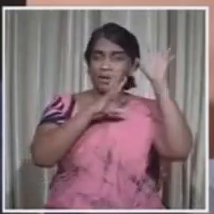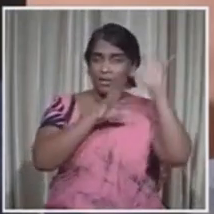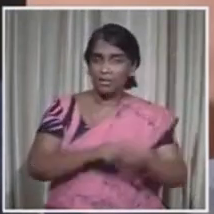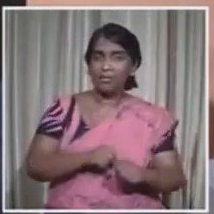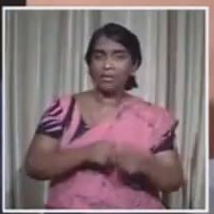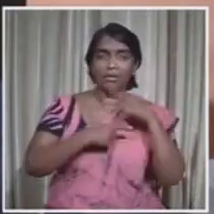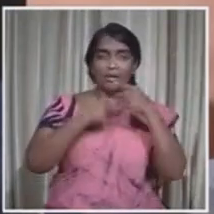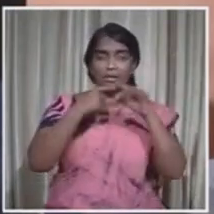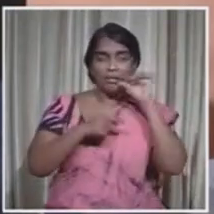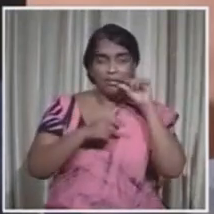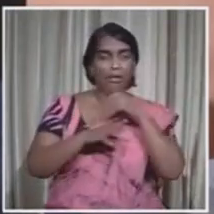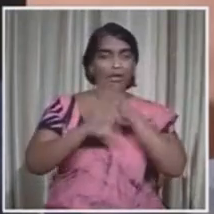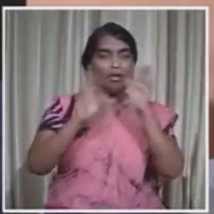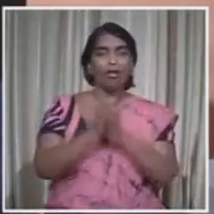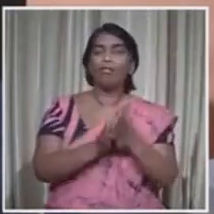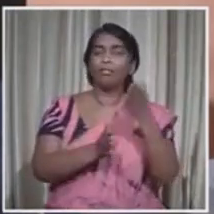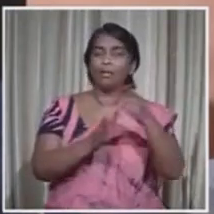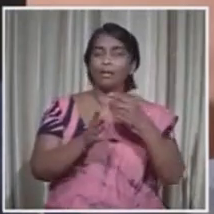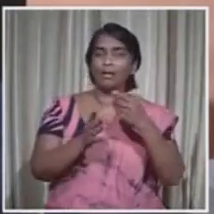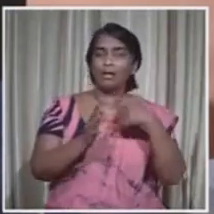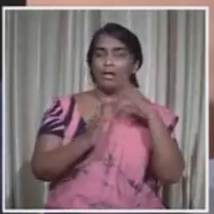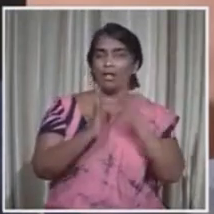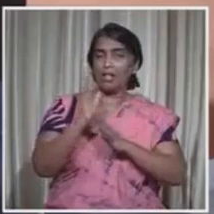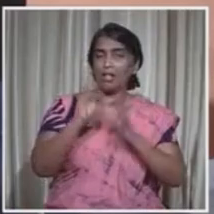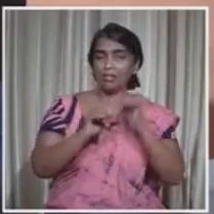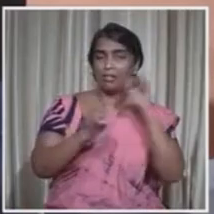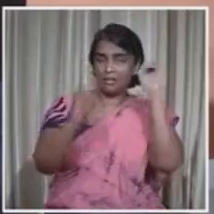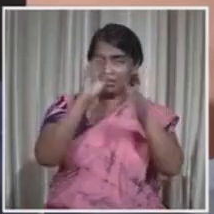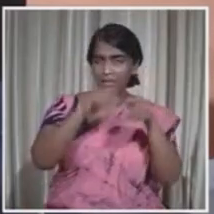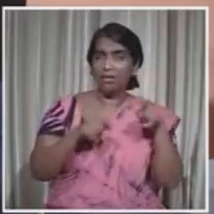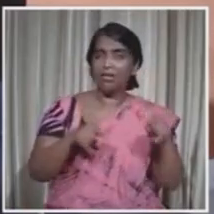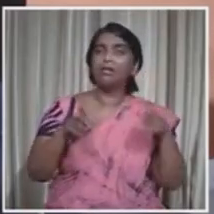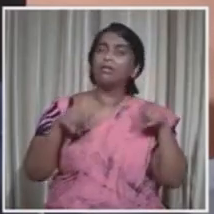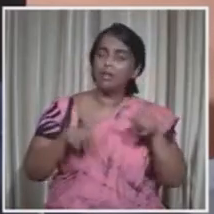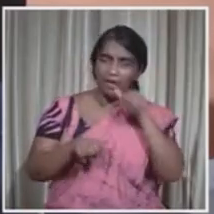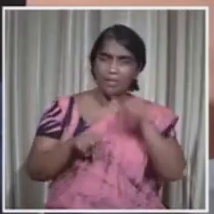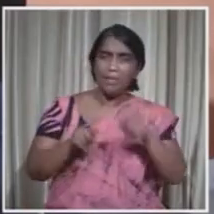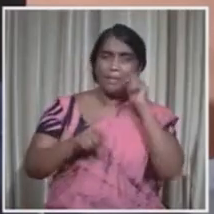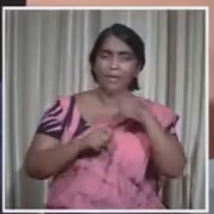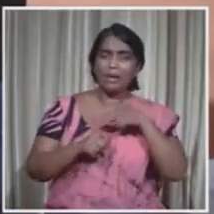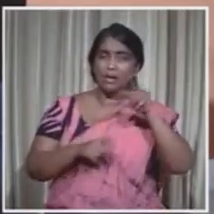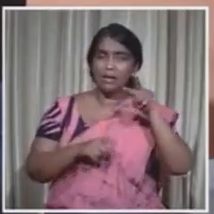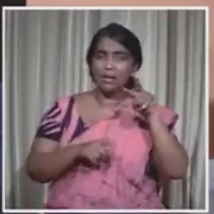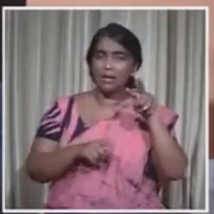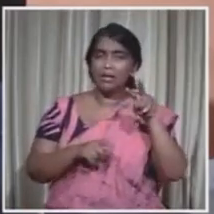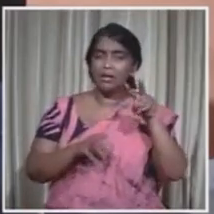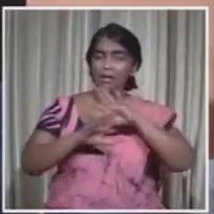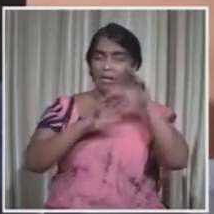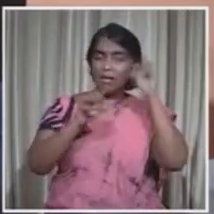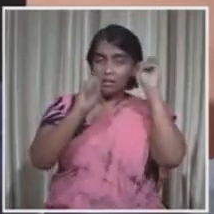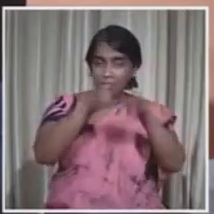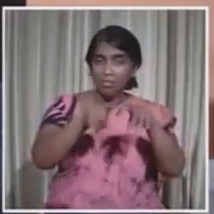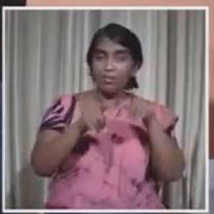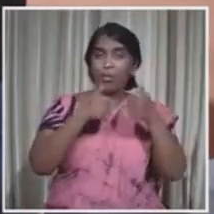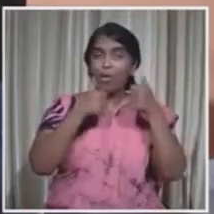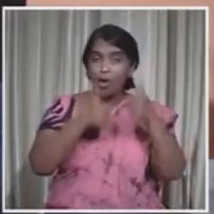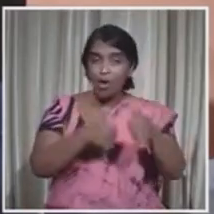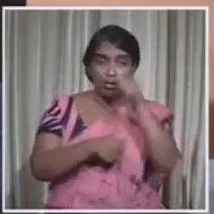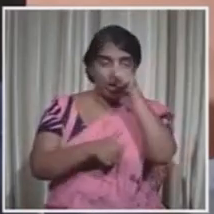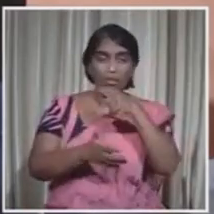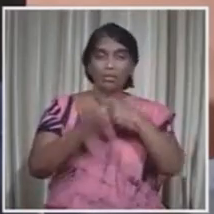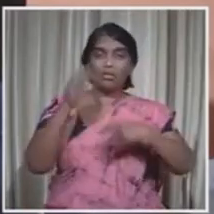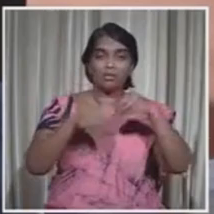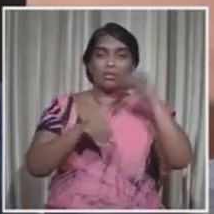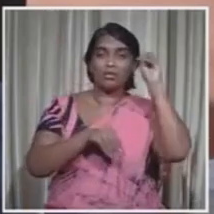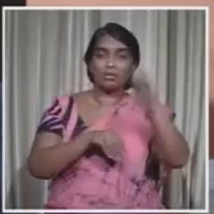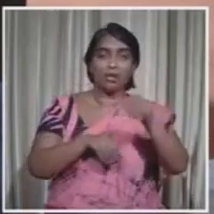එතනෝල් කාර්යය මේ වගේ මිනිස්සුන්ට තමයි නොමිනේෂන් ලැයිස්තුව දුන්නම ඉතින් ඇත්තටම ජනතාවට 201 නොමිනේෂන් එකේ ඉන්න එකේ හොඳම හොරාටනේ සඳ දෙන්න ඕනේ.